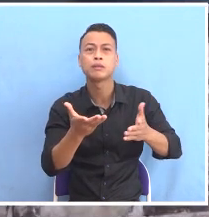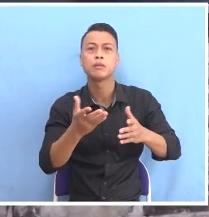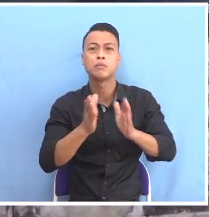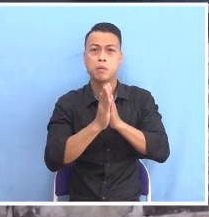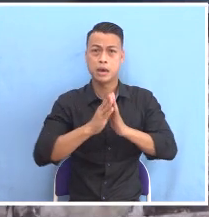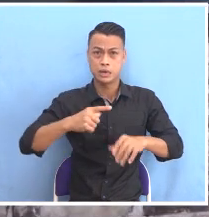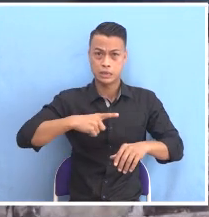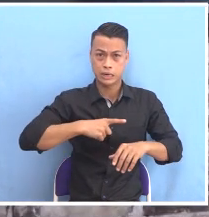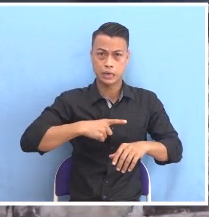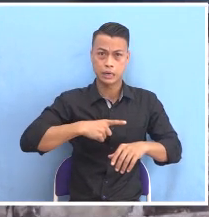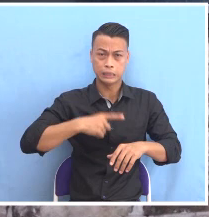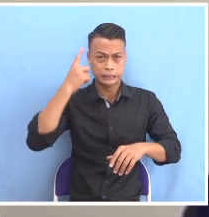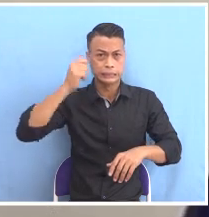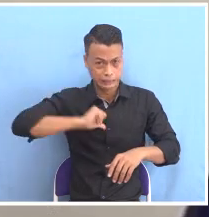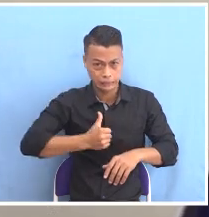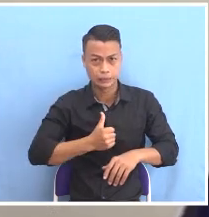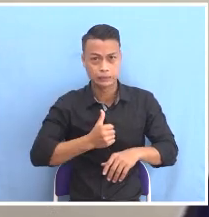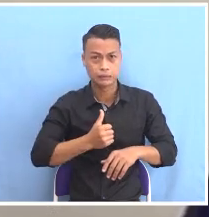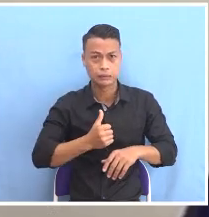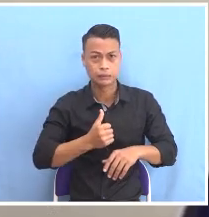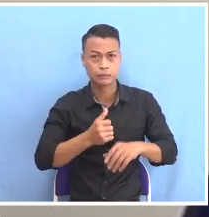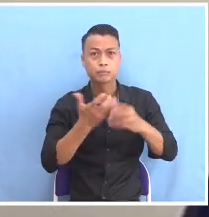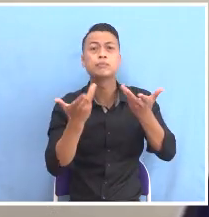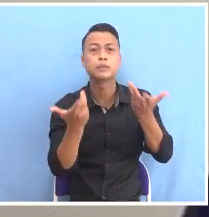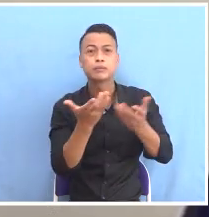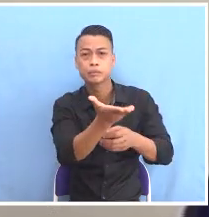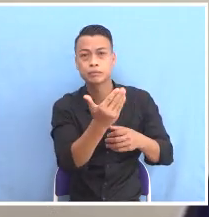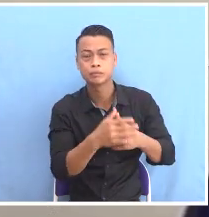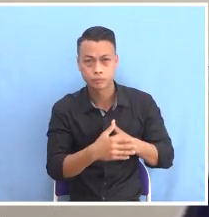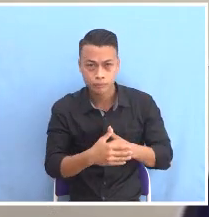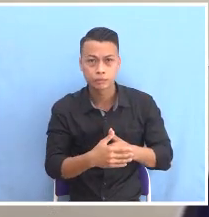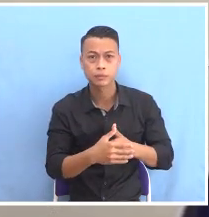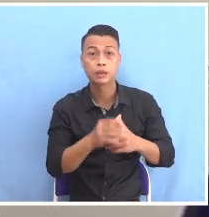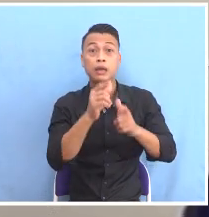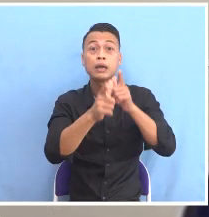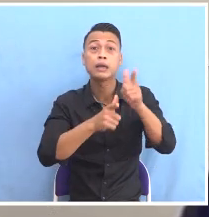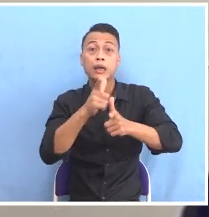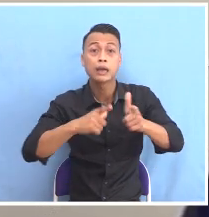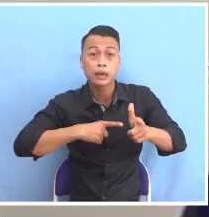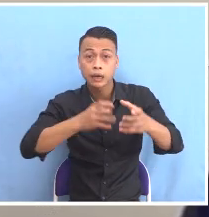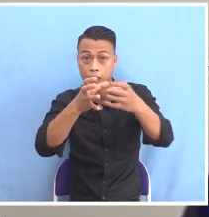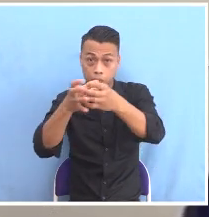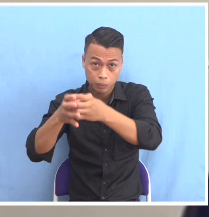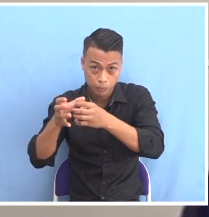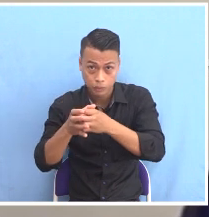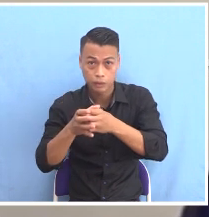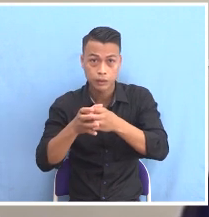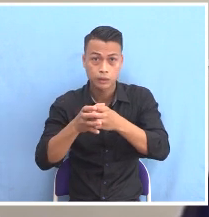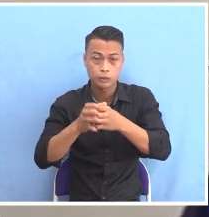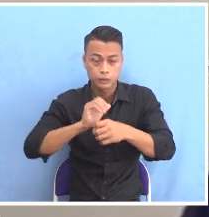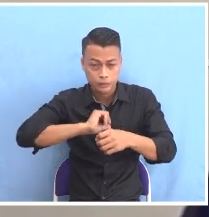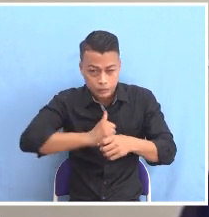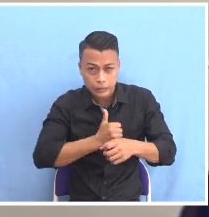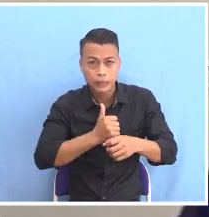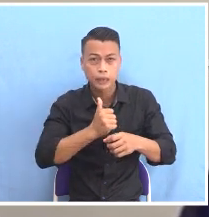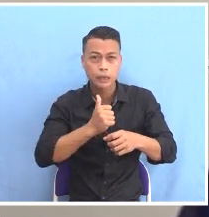တိခွင့်မရသင့်ဘူးလားဗောလေ ဒီတိုင်းမှာလက်နက်ကင်ဒီဘက်ကလည်းသူတို့လိုချင်တဲ့ဒီ